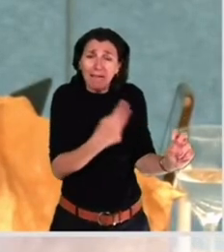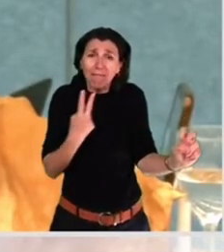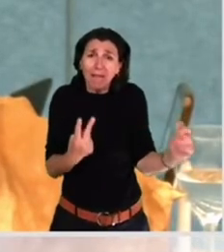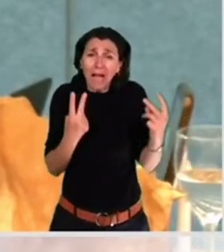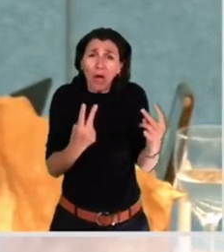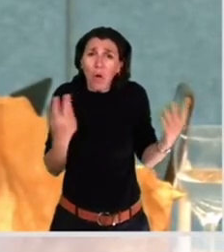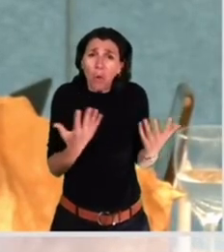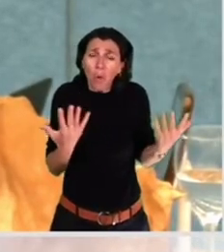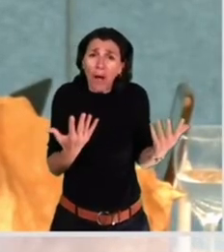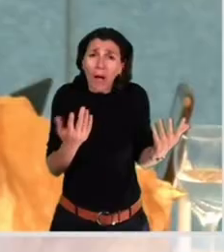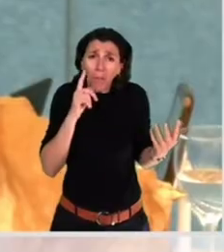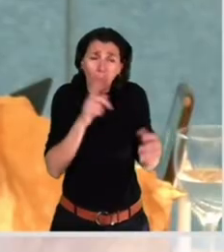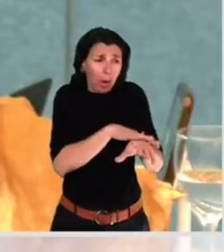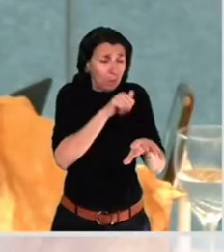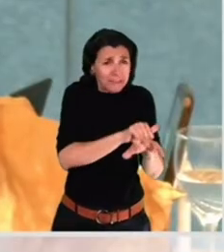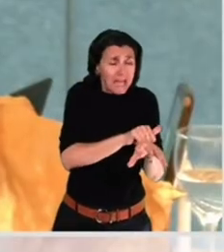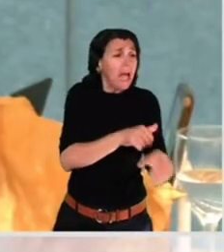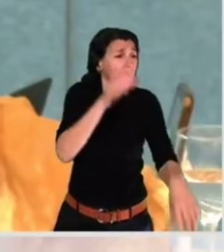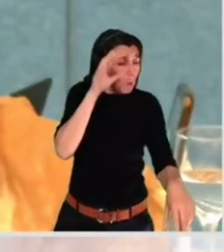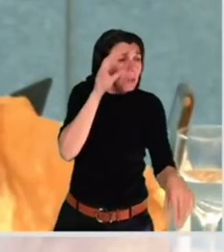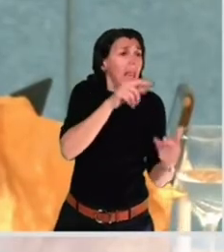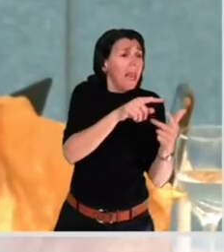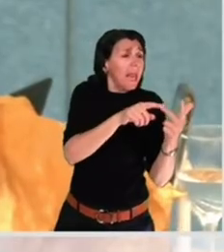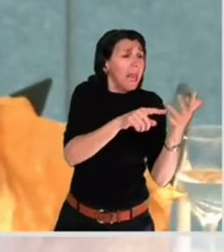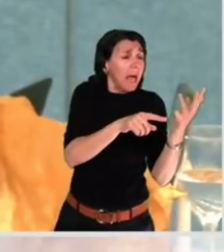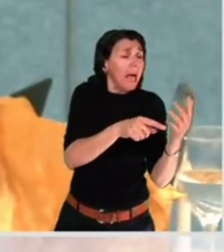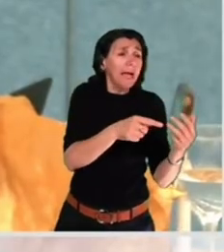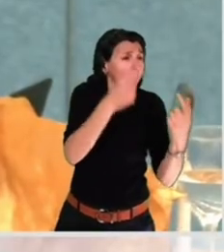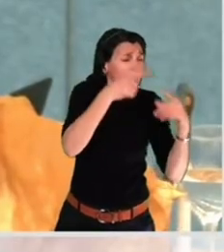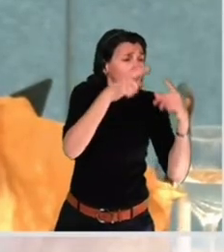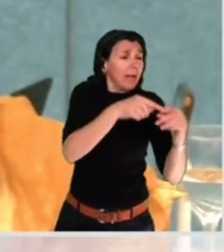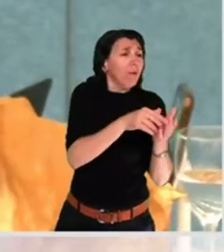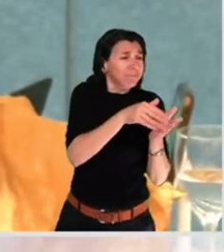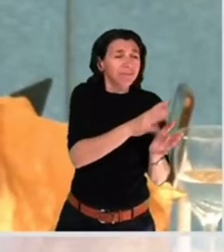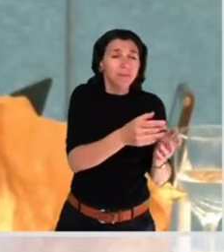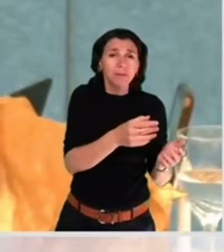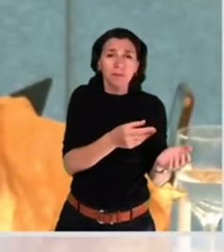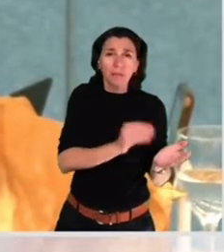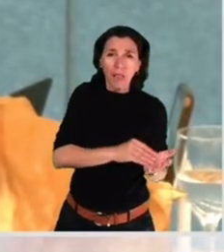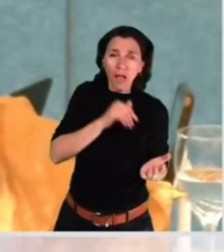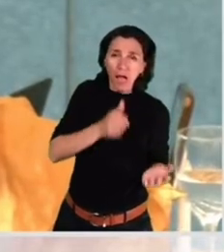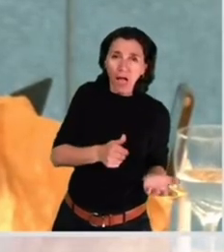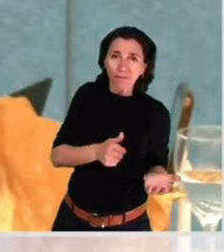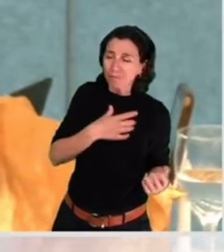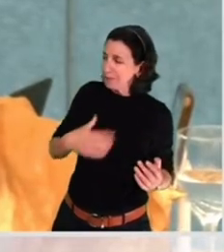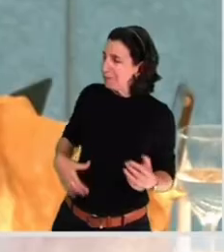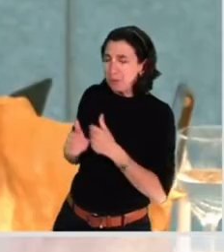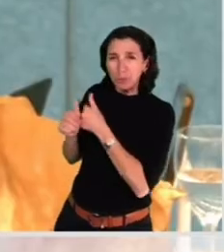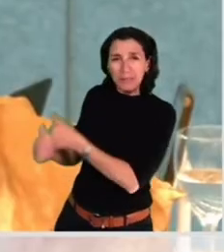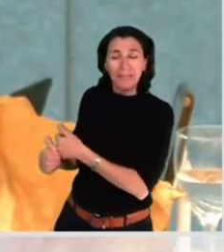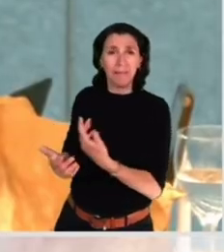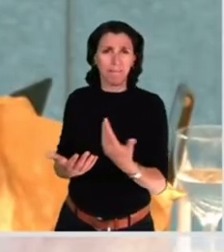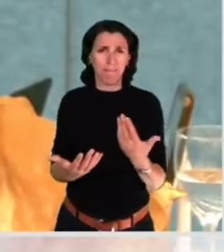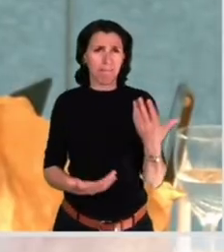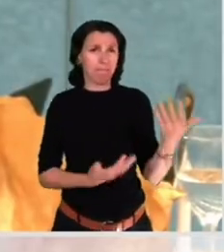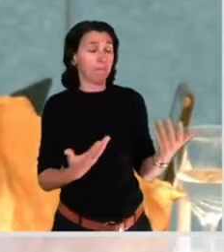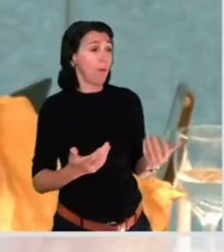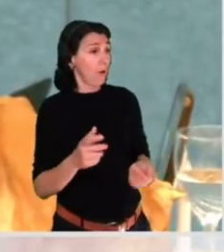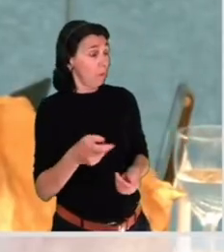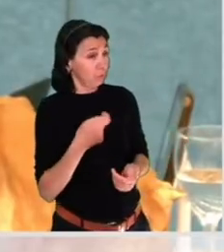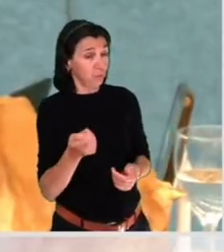va à l'encontre de leur avis et donne raison à la municipalité. Bon, évidemment, vous avez répondu à toutes